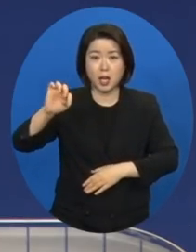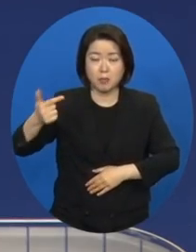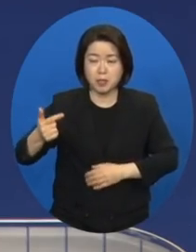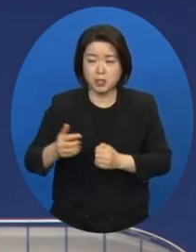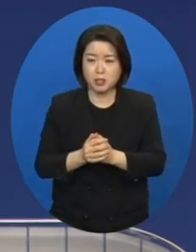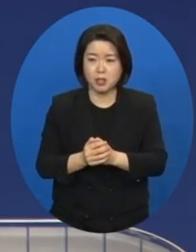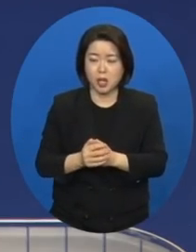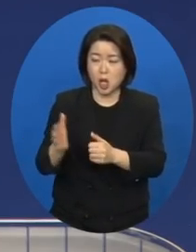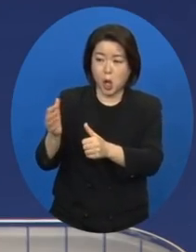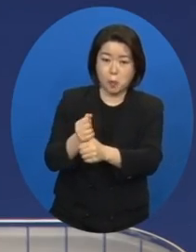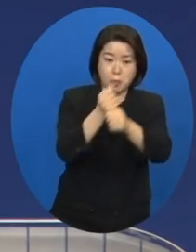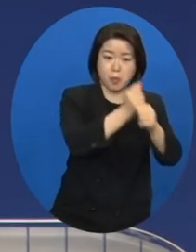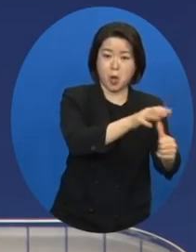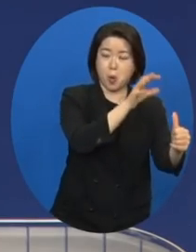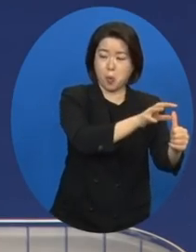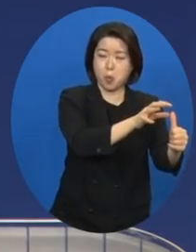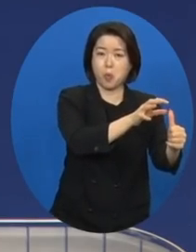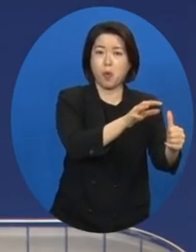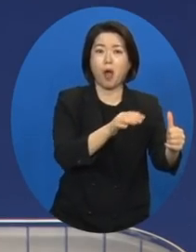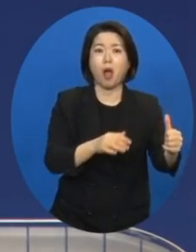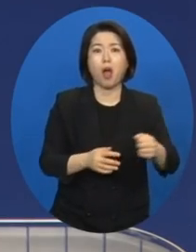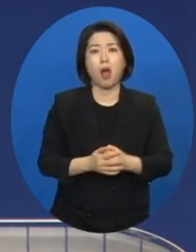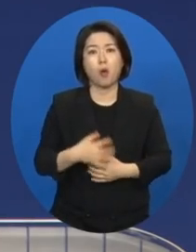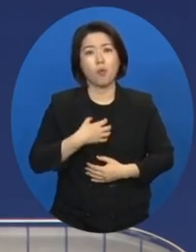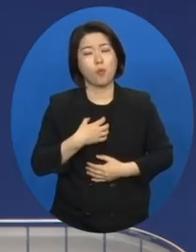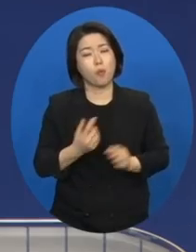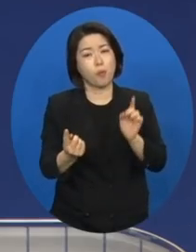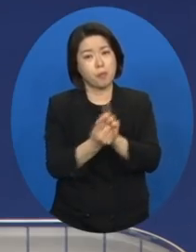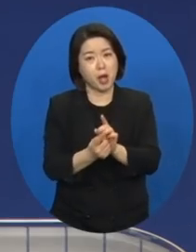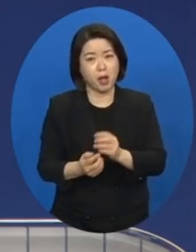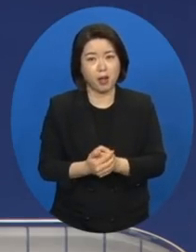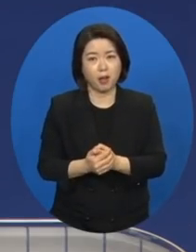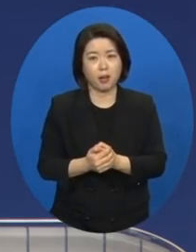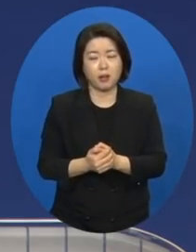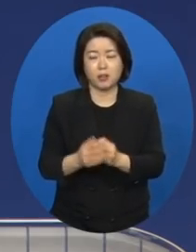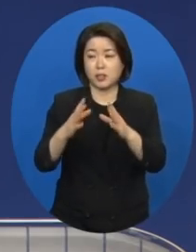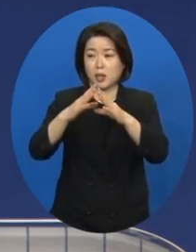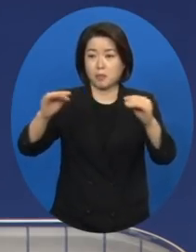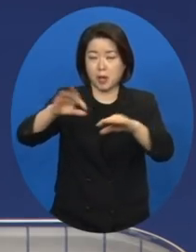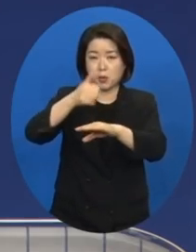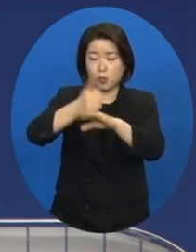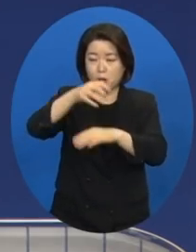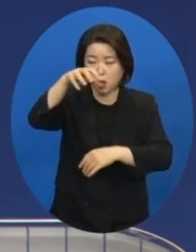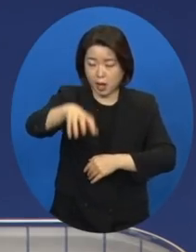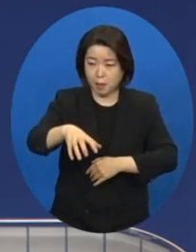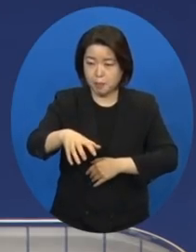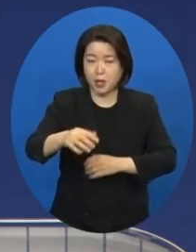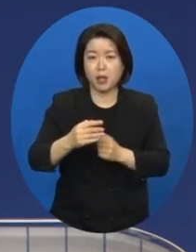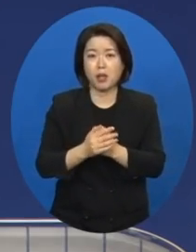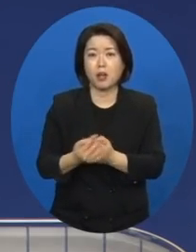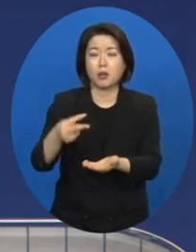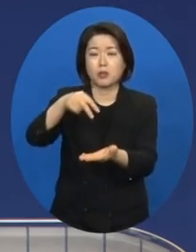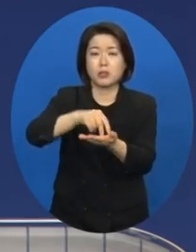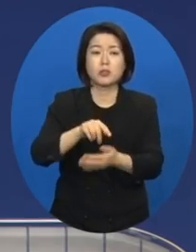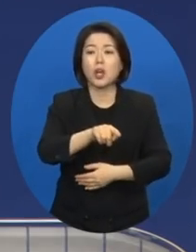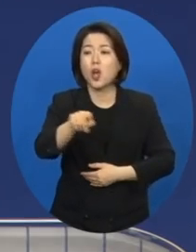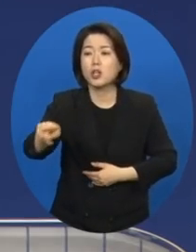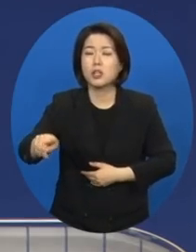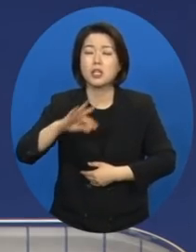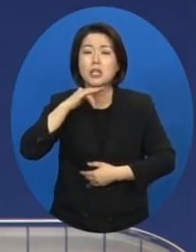볼모로 빼앗길 그런 위기에 처하게 됩니다. 나중에 바로 앞에 섰을 때 바로가 물어봐요. 너의 나이가 몇이냐?